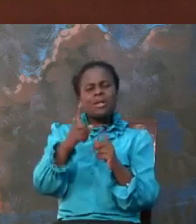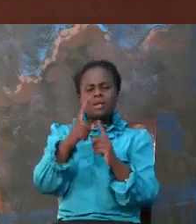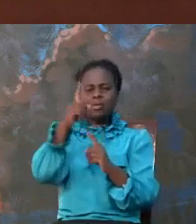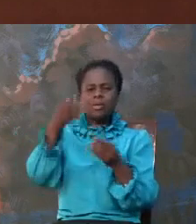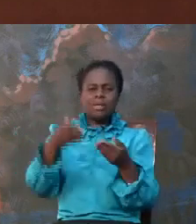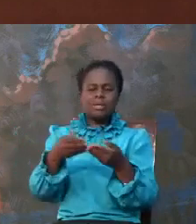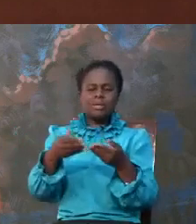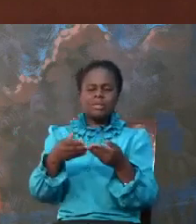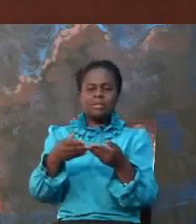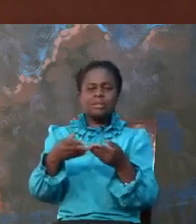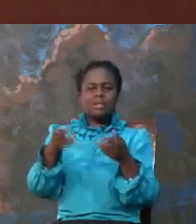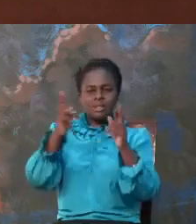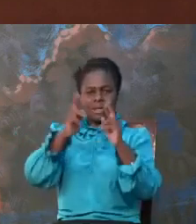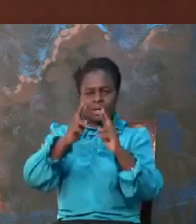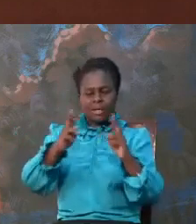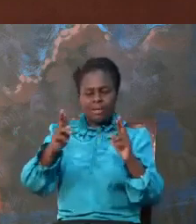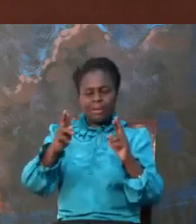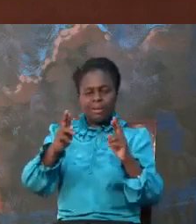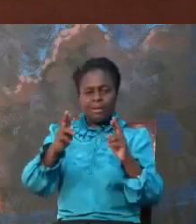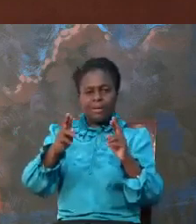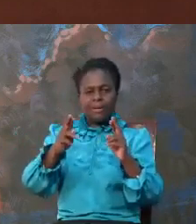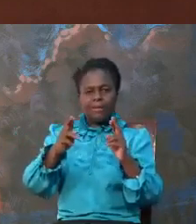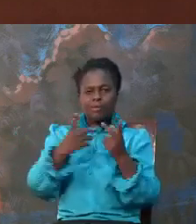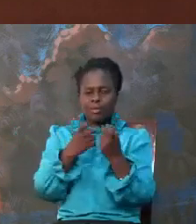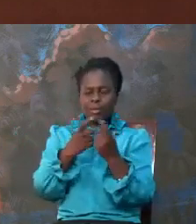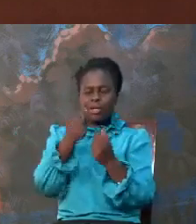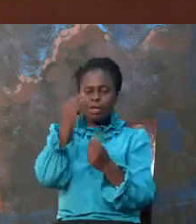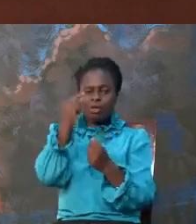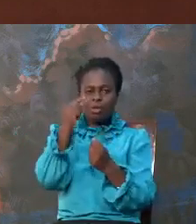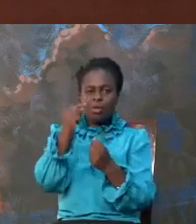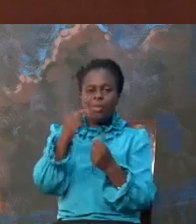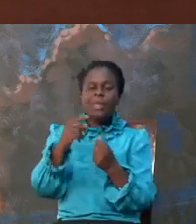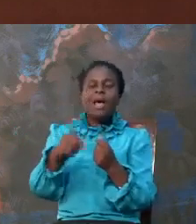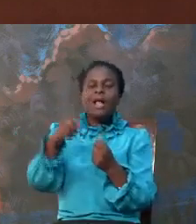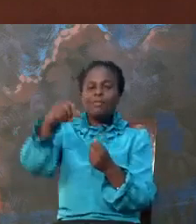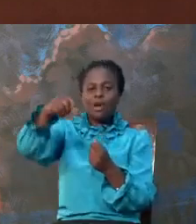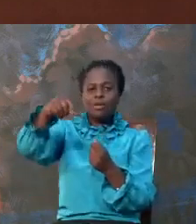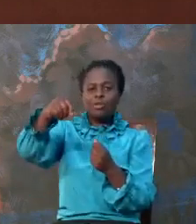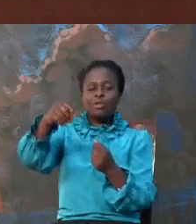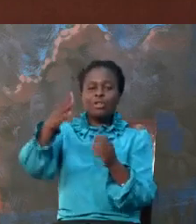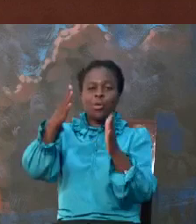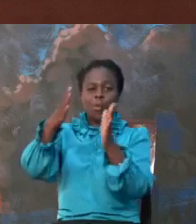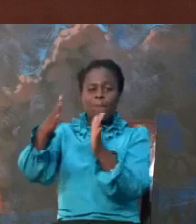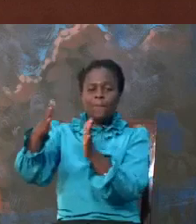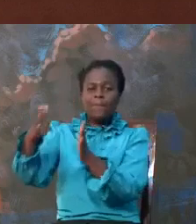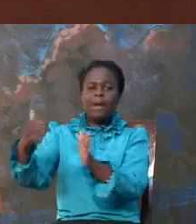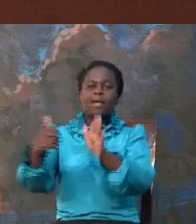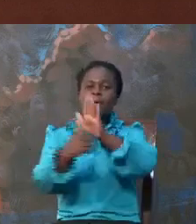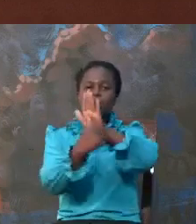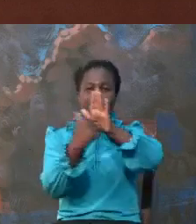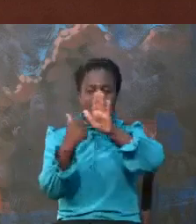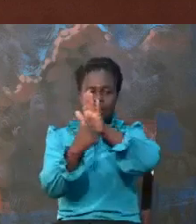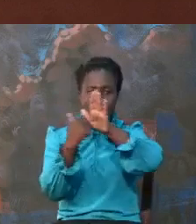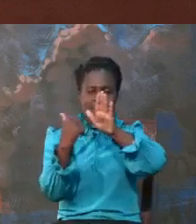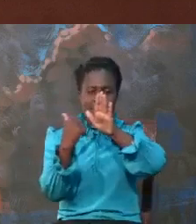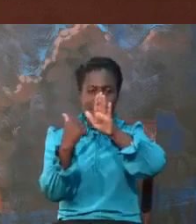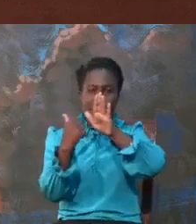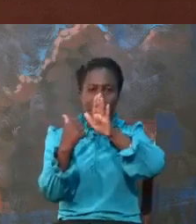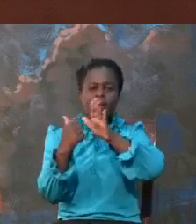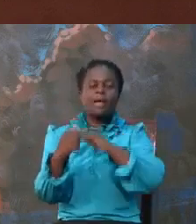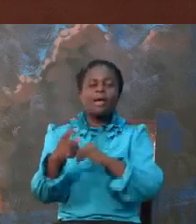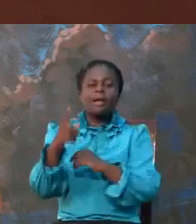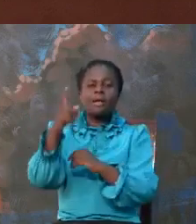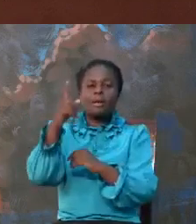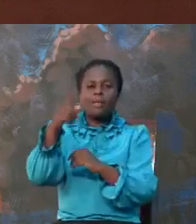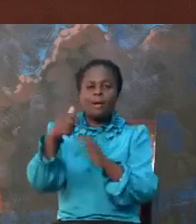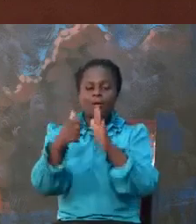kidogo mtazamaji na msikilizaji. Halafu ainyise upande wa mashariki. Aha. Katika upande wa mashariki wale